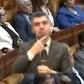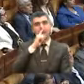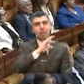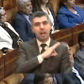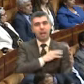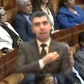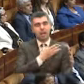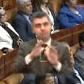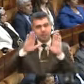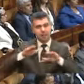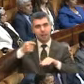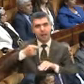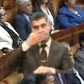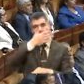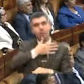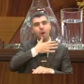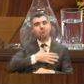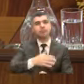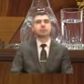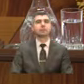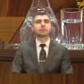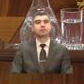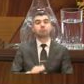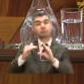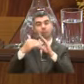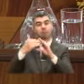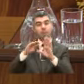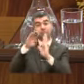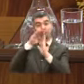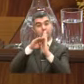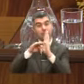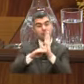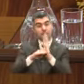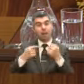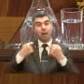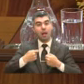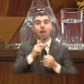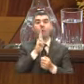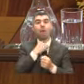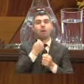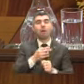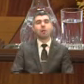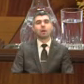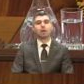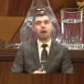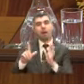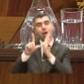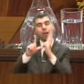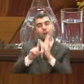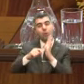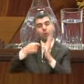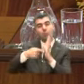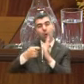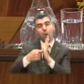الرحيم، والصلاة والسلام على أشرف المرسلين. توصل مكتب مجلس النواب من السيد رئيس الحكومة بمشروع قانون المالية